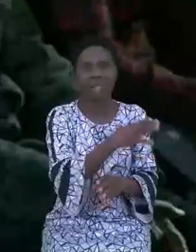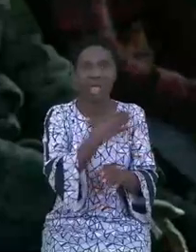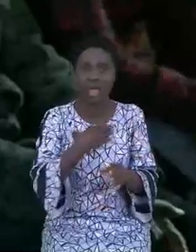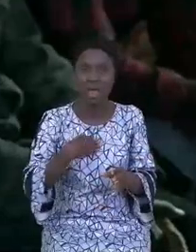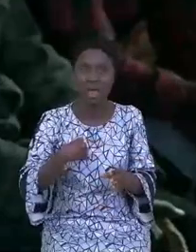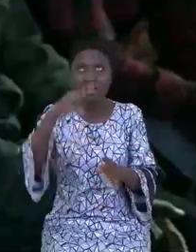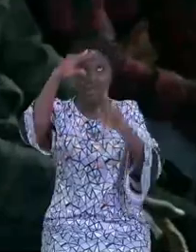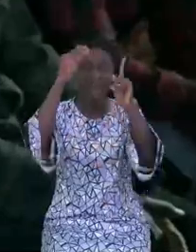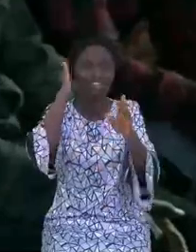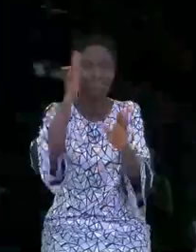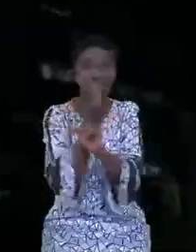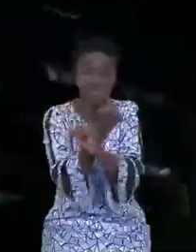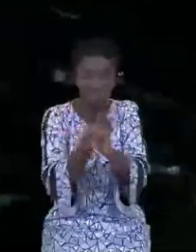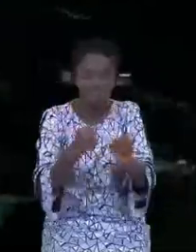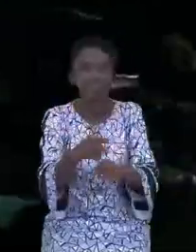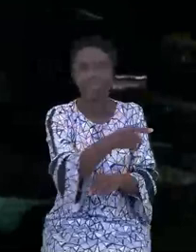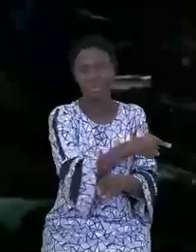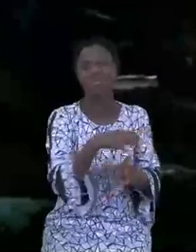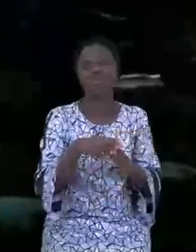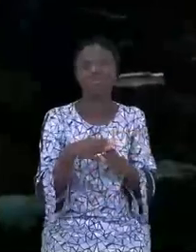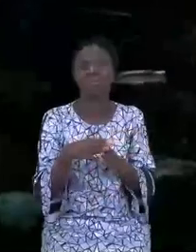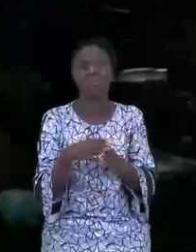Il les sauve.